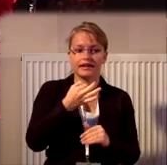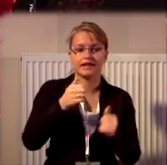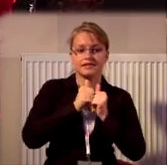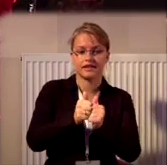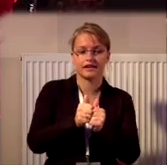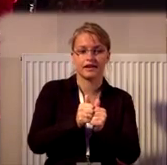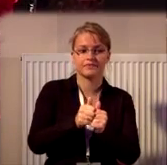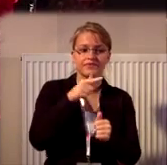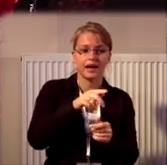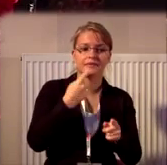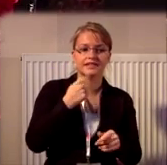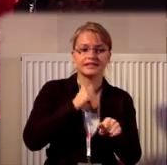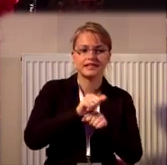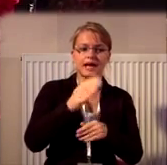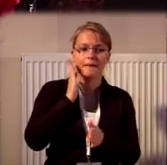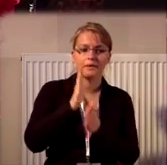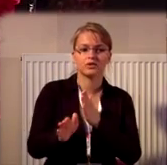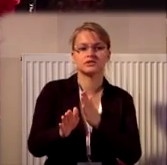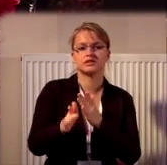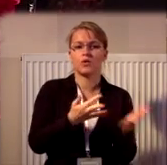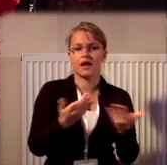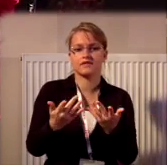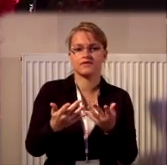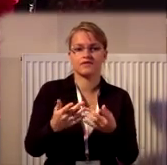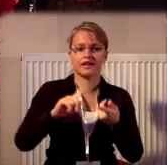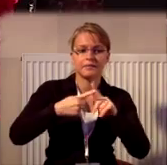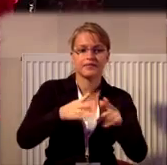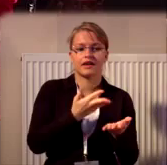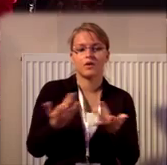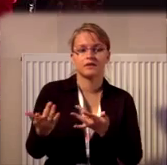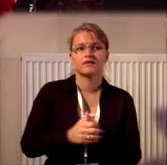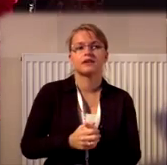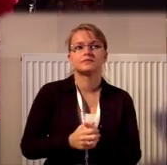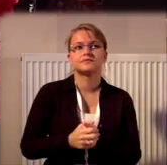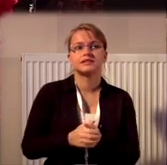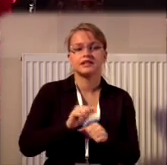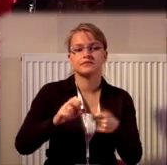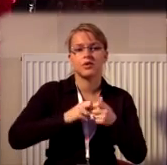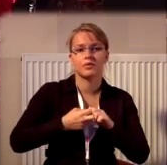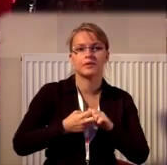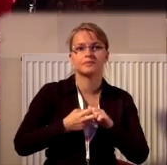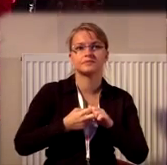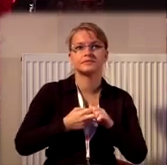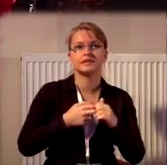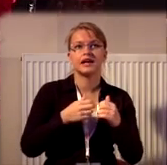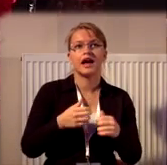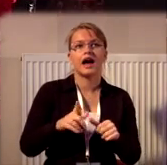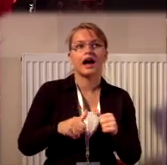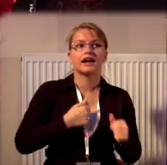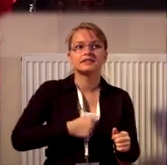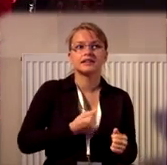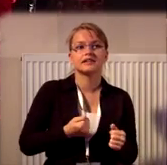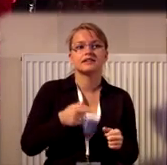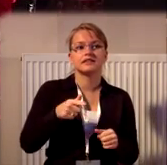zadań. Tam język jest bardzo prosty, bardzo proste konstrukcje gramatyczne i rzeczywiście jest to problem. Niestety takie arkusze są